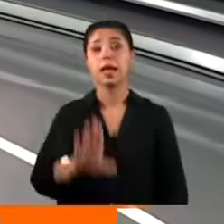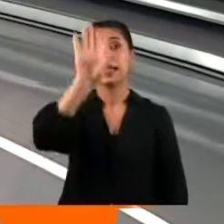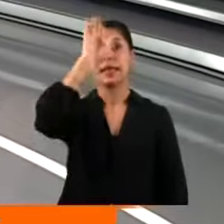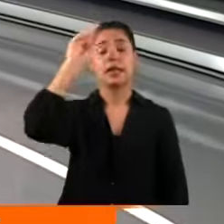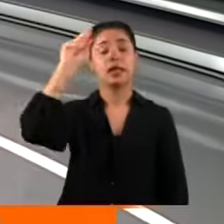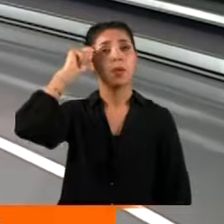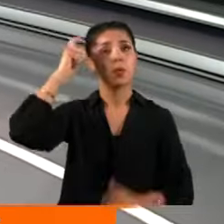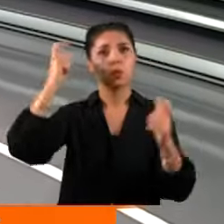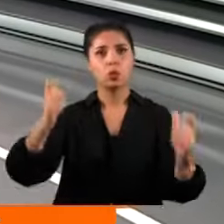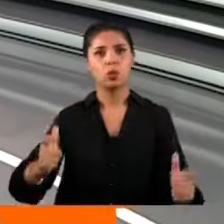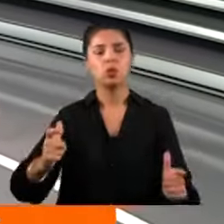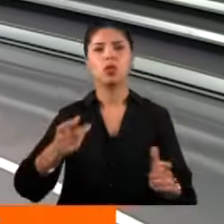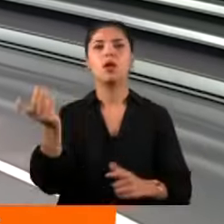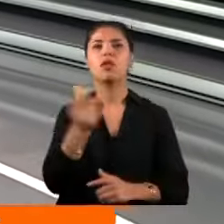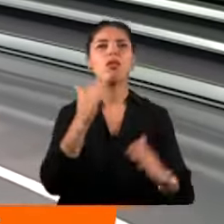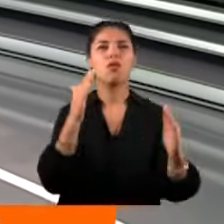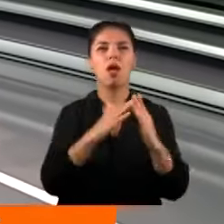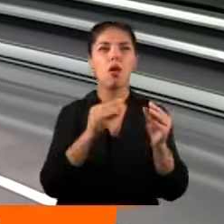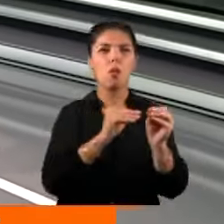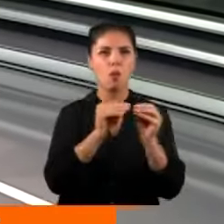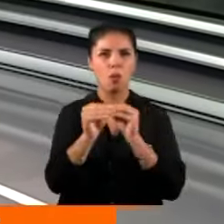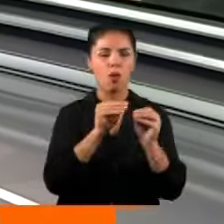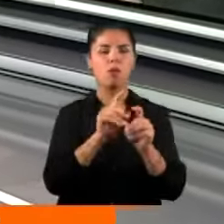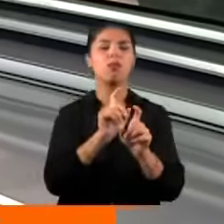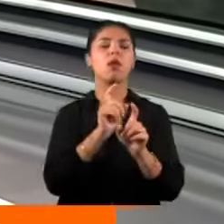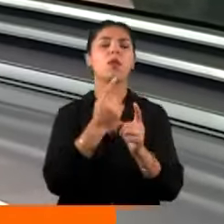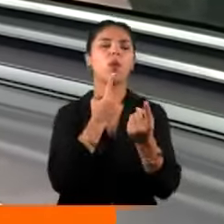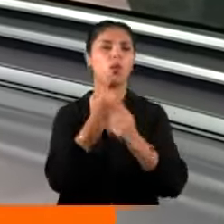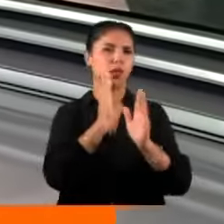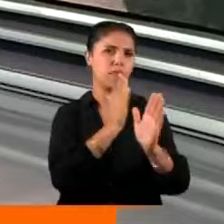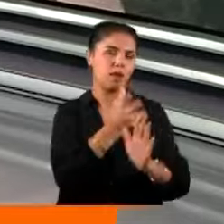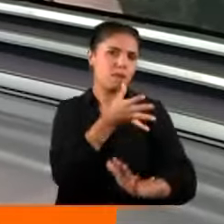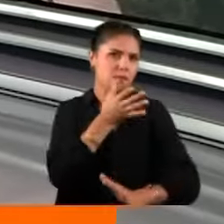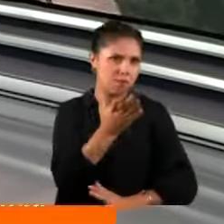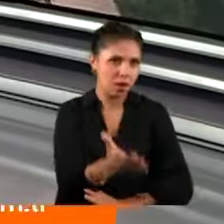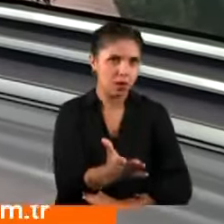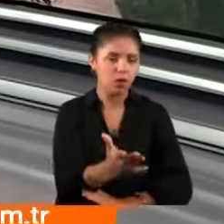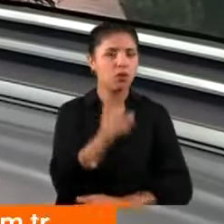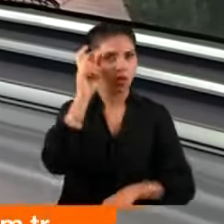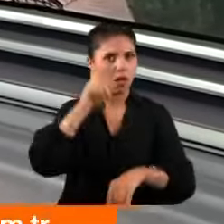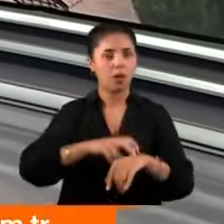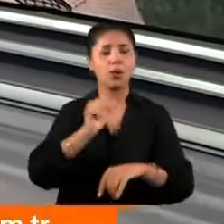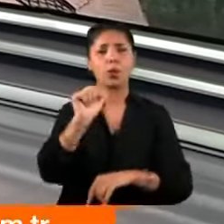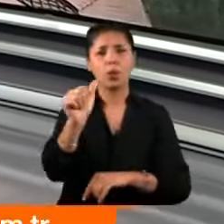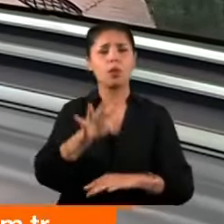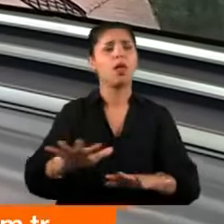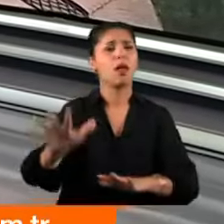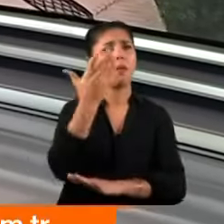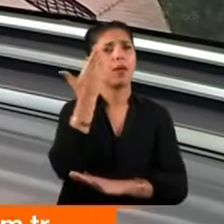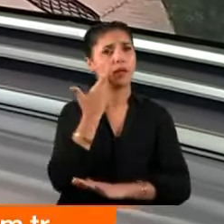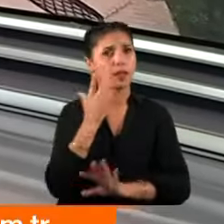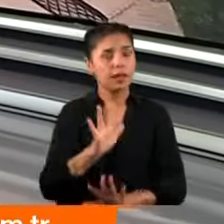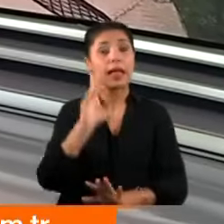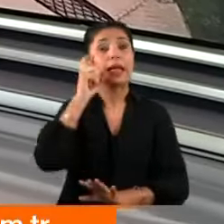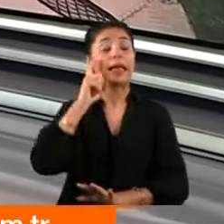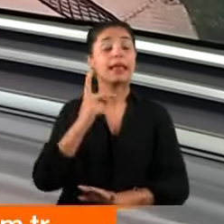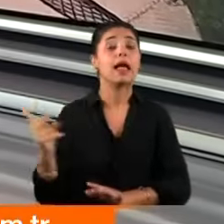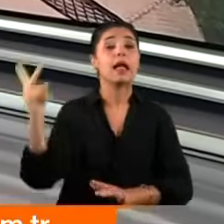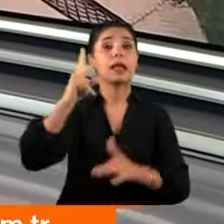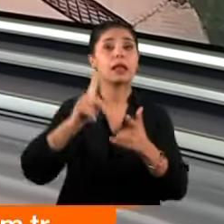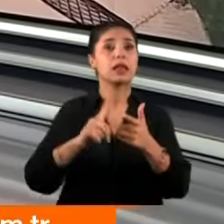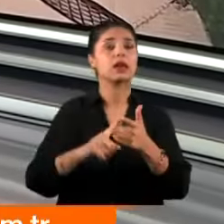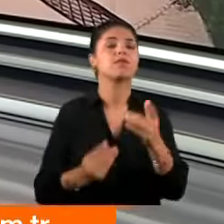İstanbul Üsküdar'da yükselen kaçak villa skandalının yankıları sürüyor biliyorsunuz. Hatırlayacaksınız, günlerce ekranlara taşıdık. İddia o ki